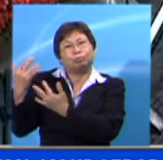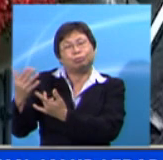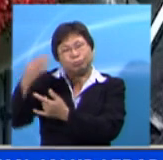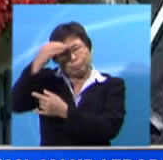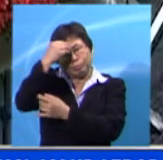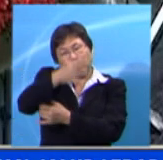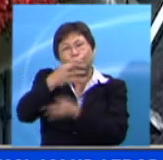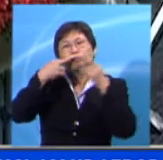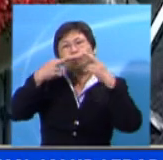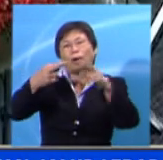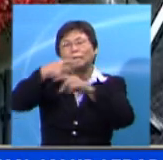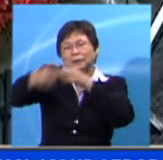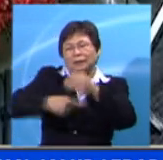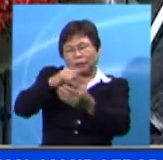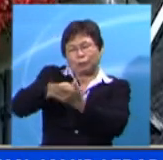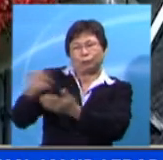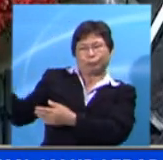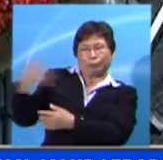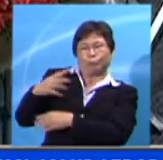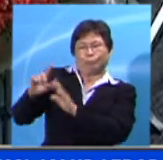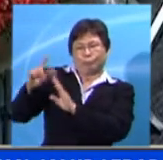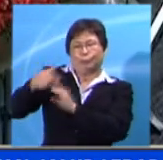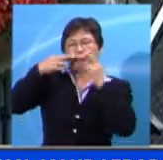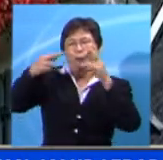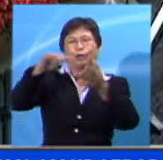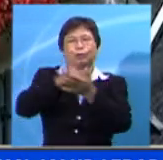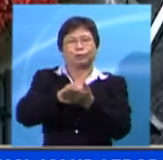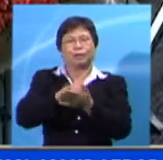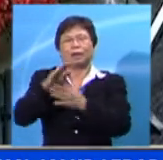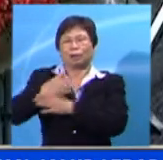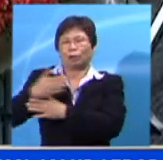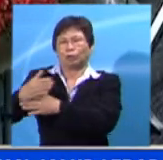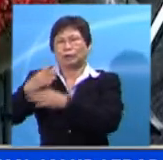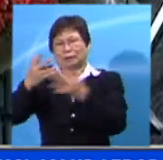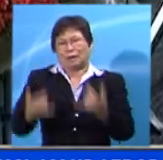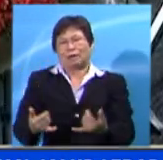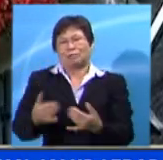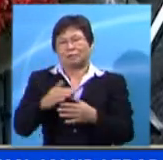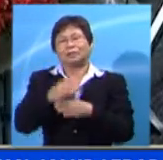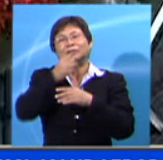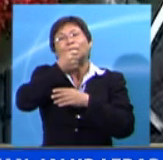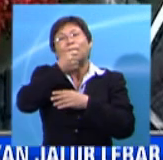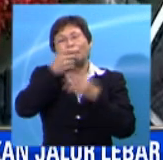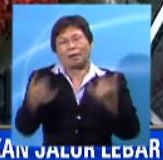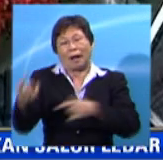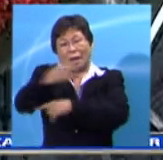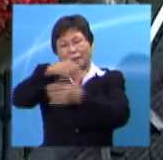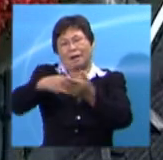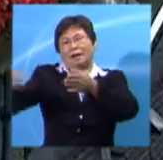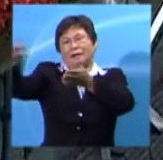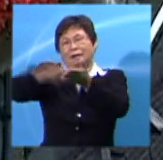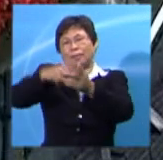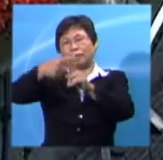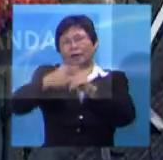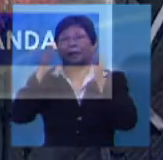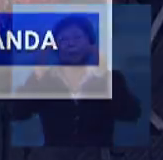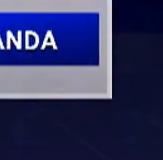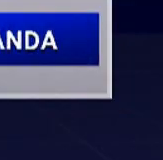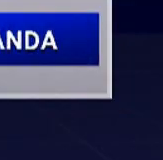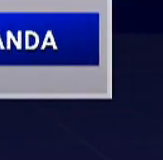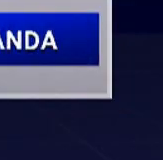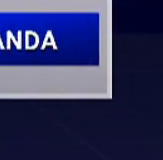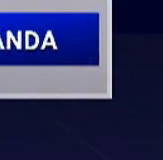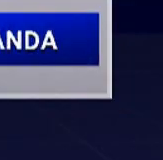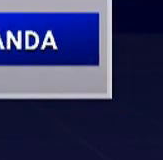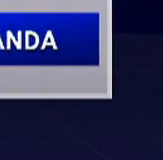pengumuman Rasmi tentang perkara itu baik itu saja yang boleh saya kongsikan buat hari ini melaporkan dari the heik Belanda saya I